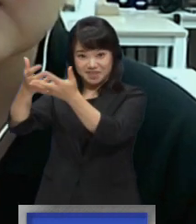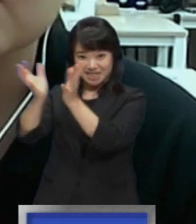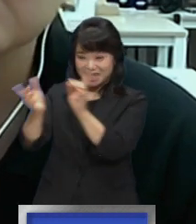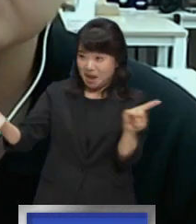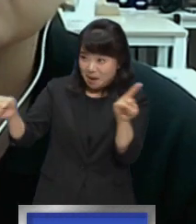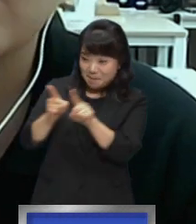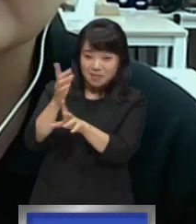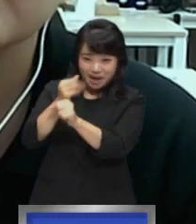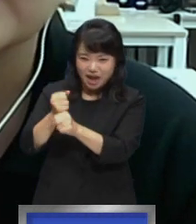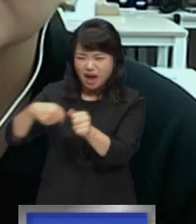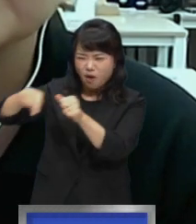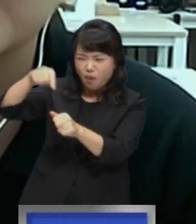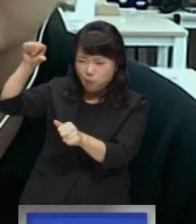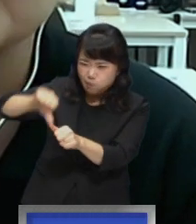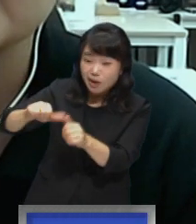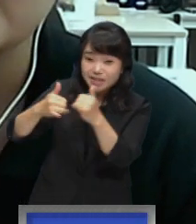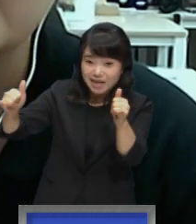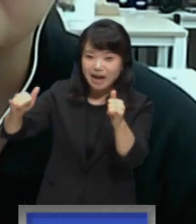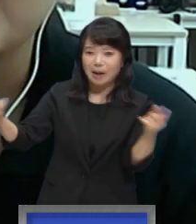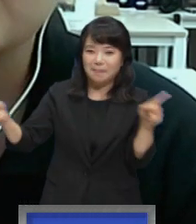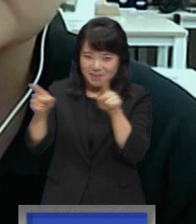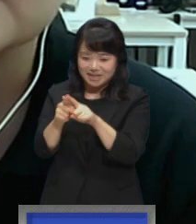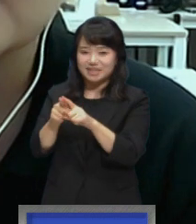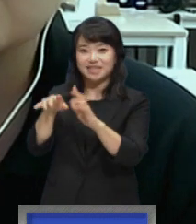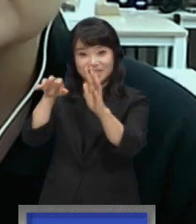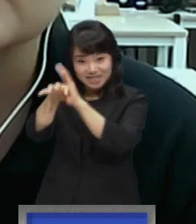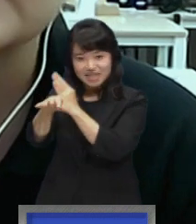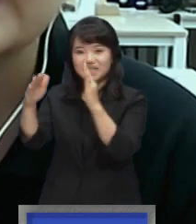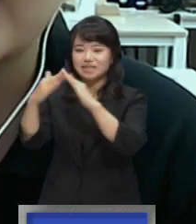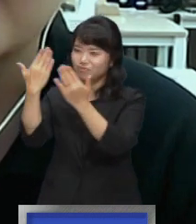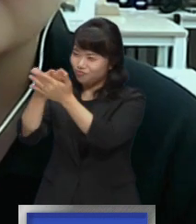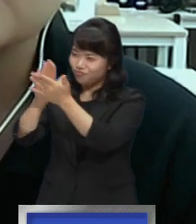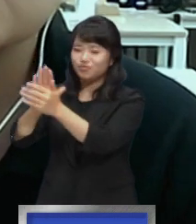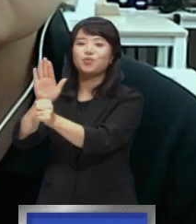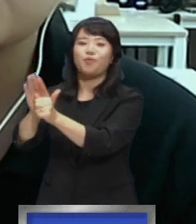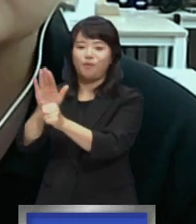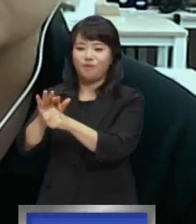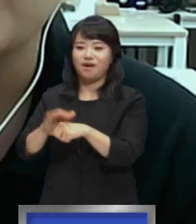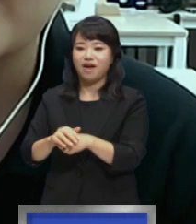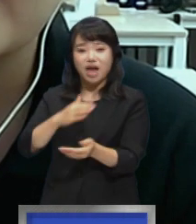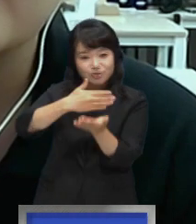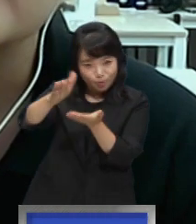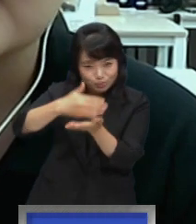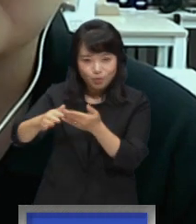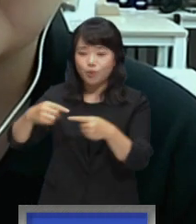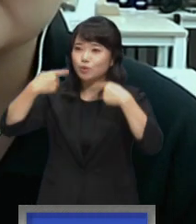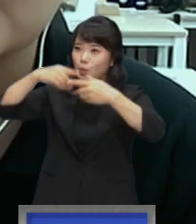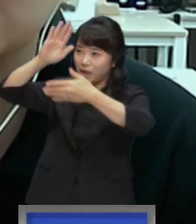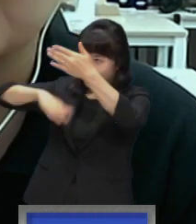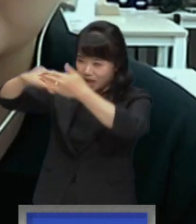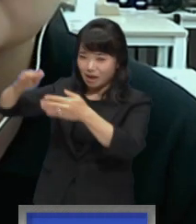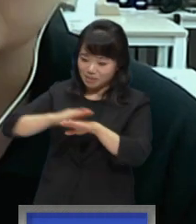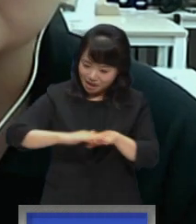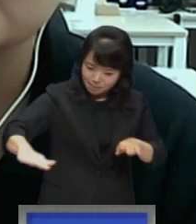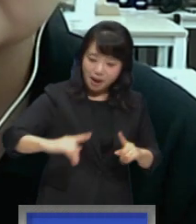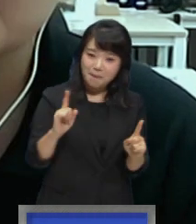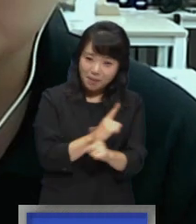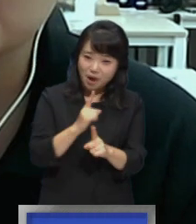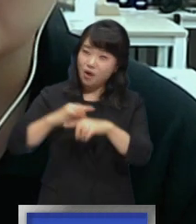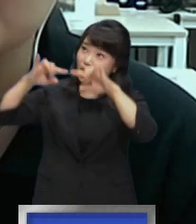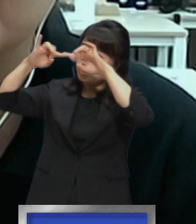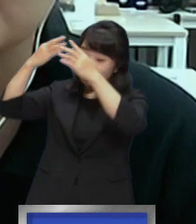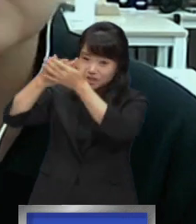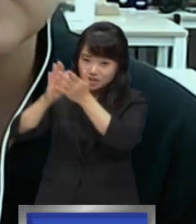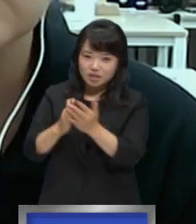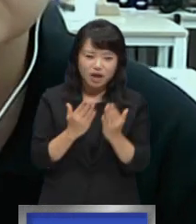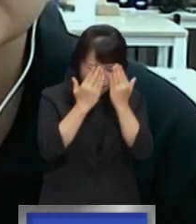취약계층을 대상으로 주거환경 개선 사업을 매월 진행하고 있습니다. 청소와 도배, 장판 작업과 전등